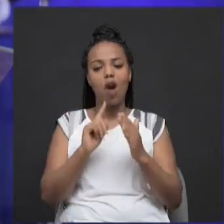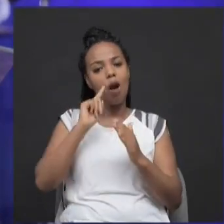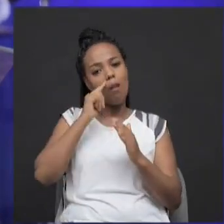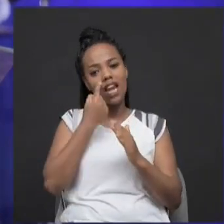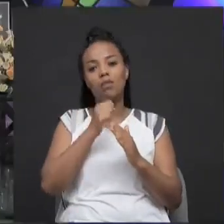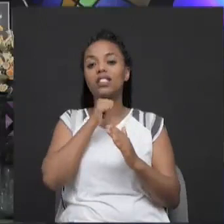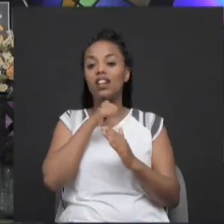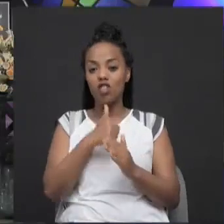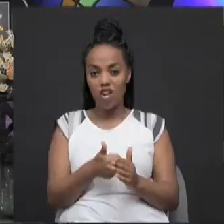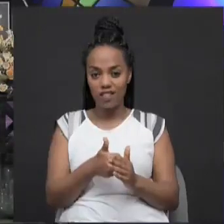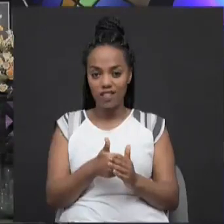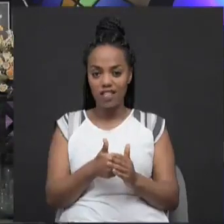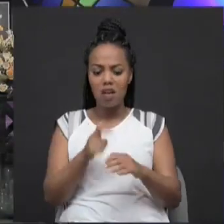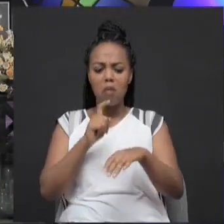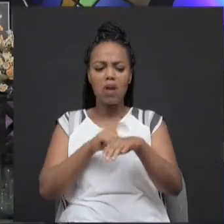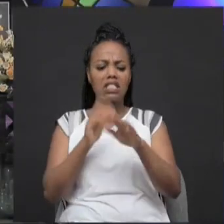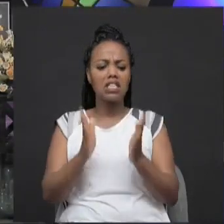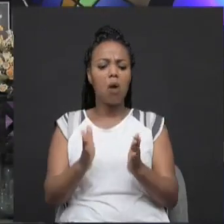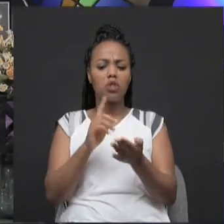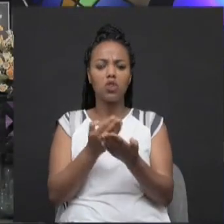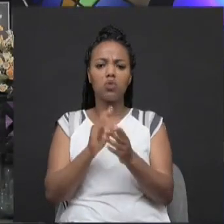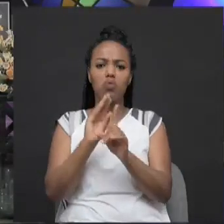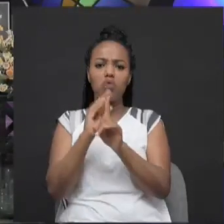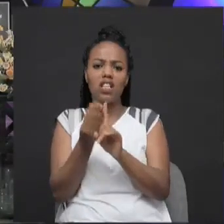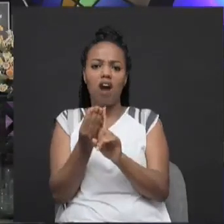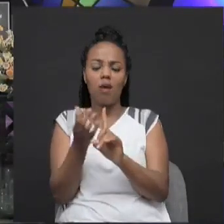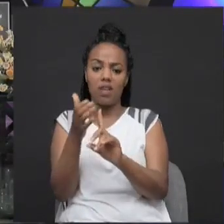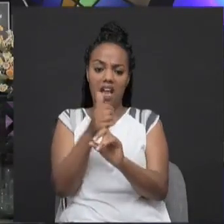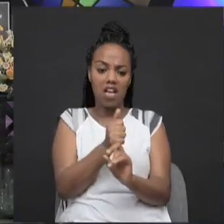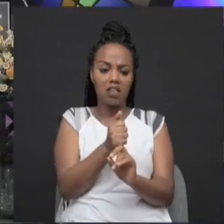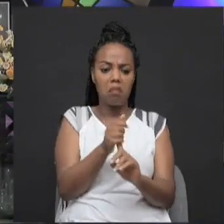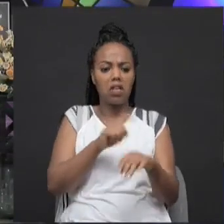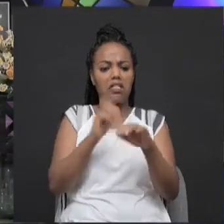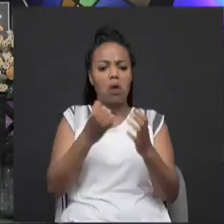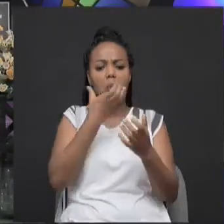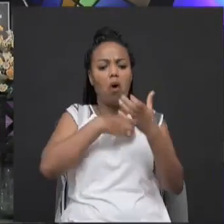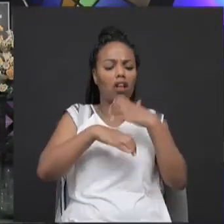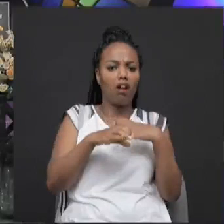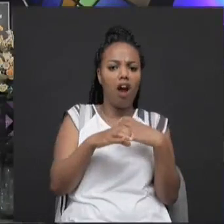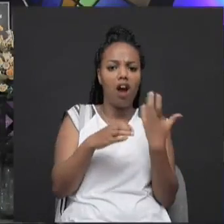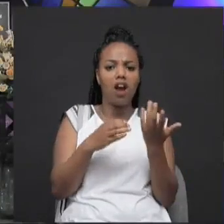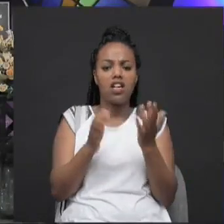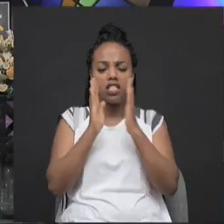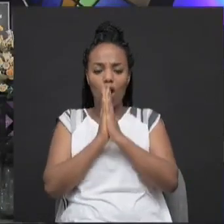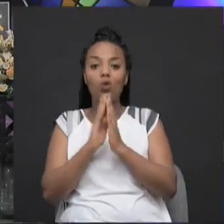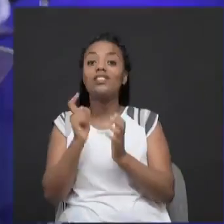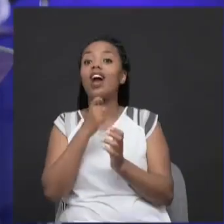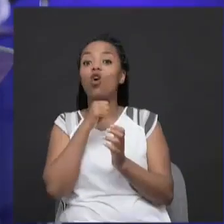ባለመሰልቸት በጊዜያዊ ሁኔታ ራ በተያዘ እንደው በጊዜያዊ ሞቅታ በሆነ ነገር ውስጥ ሆነ ጸሎት